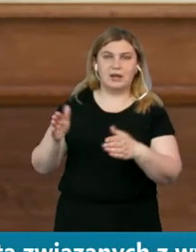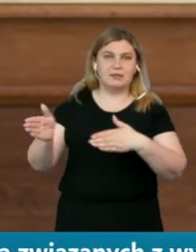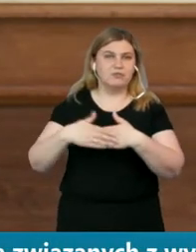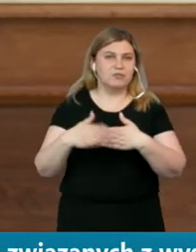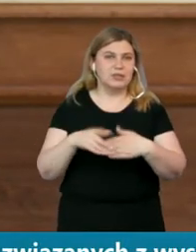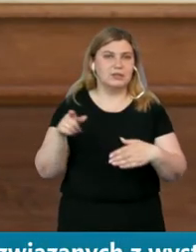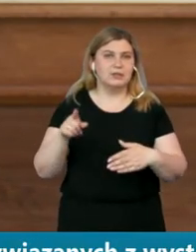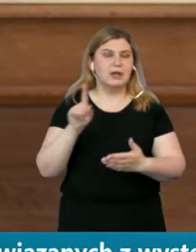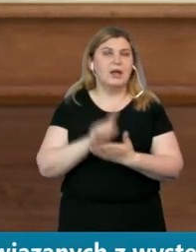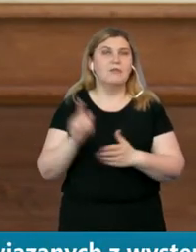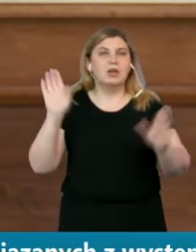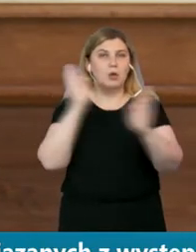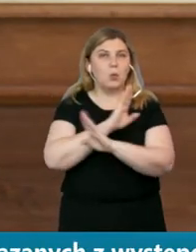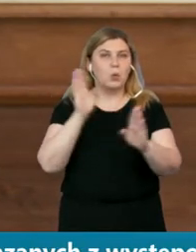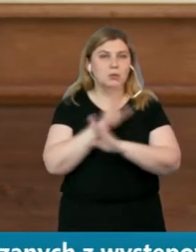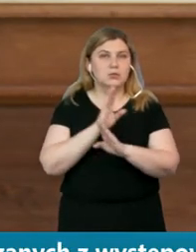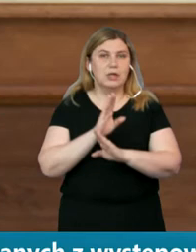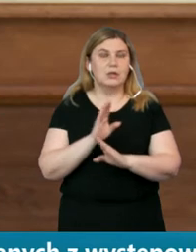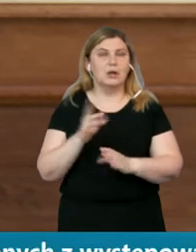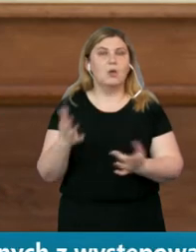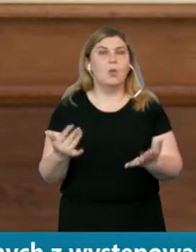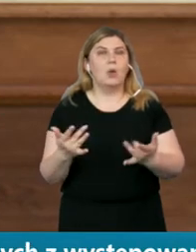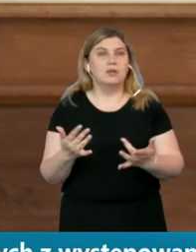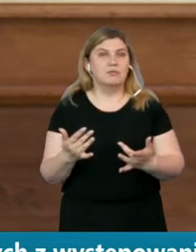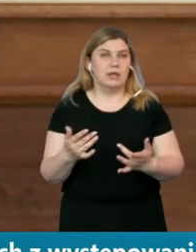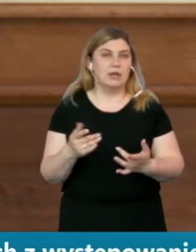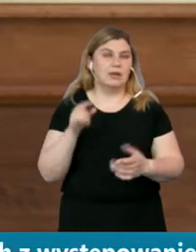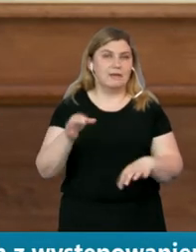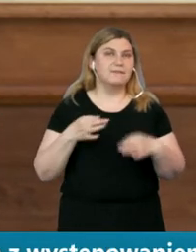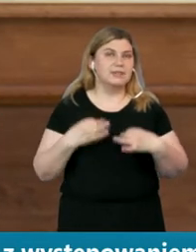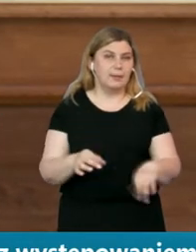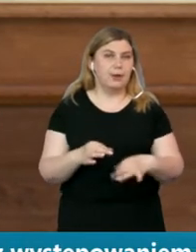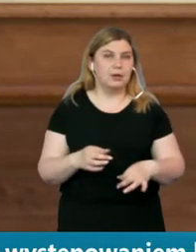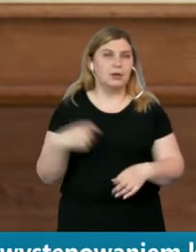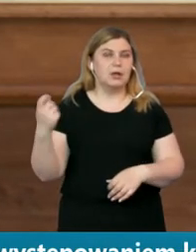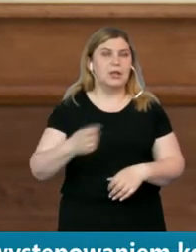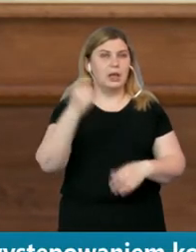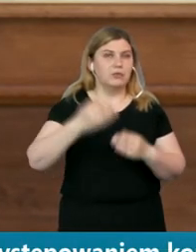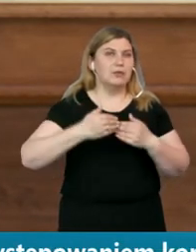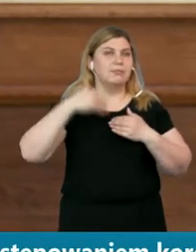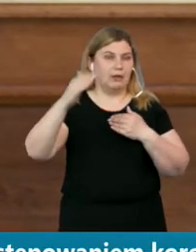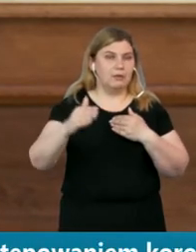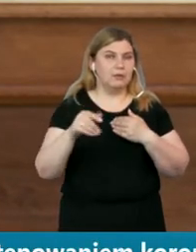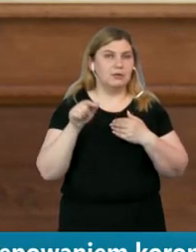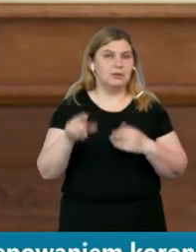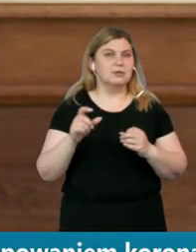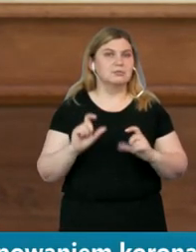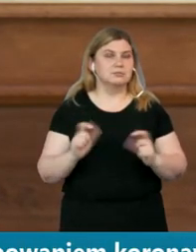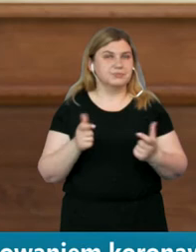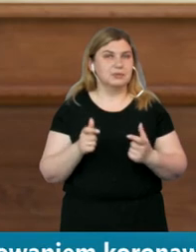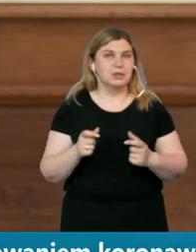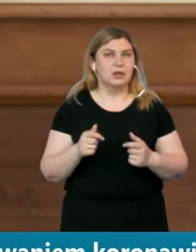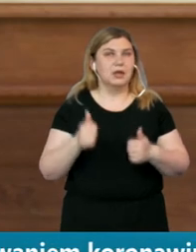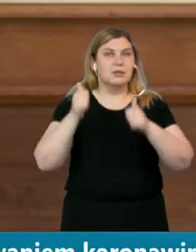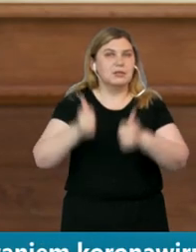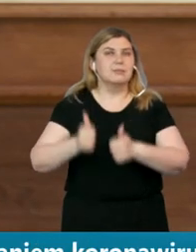efekt chłodzenia, który dużo łatwiej uzyskać w samochodzie, gdy się jedzie dłuższą chwilę. No w przypadku ciągłego stawania